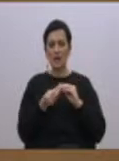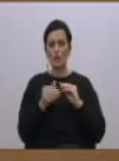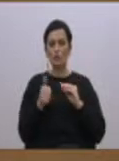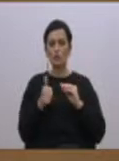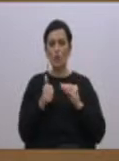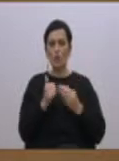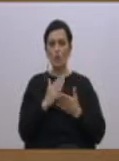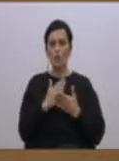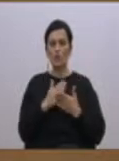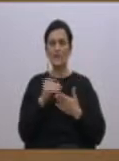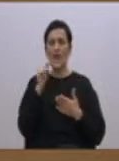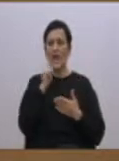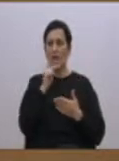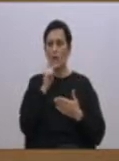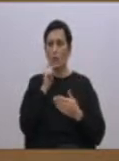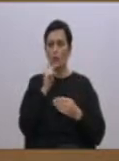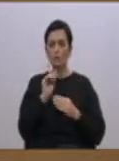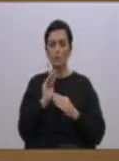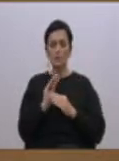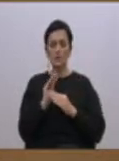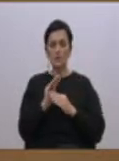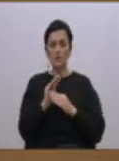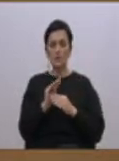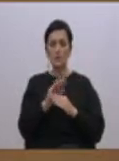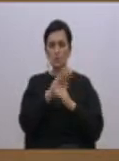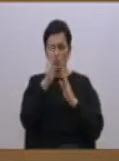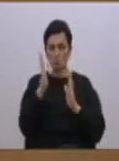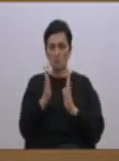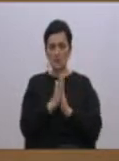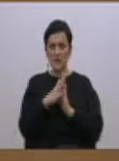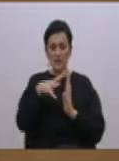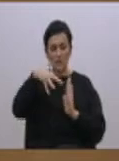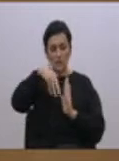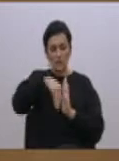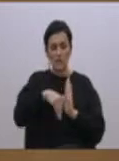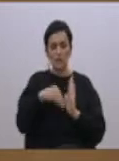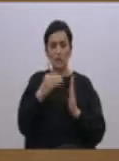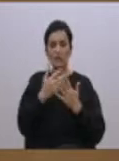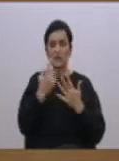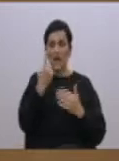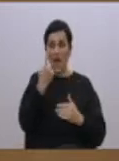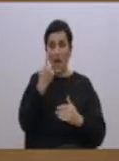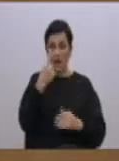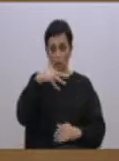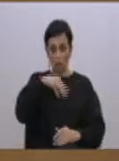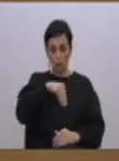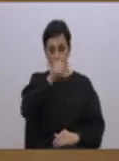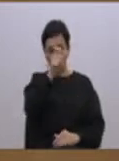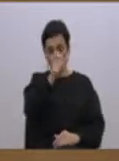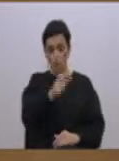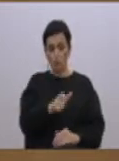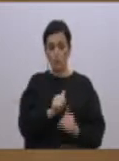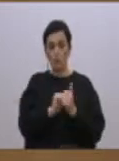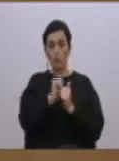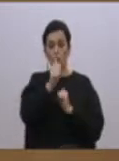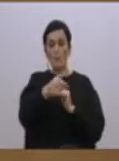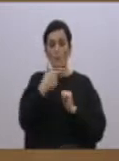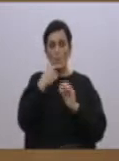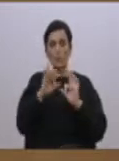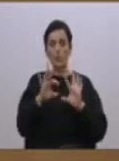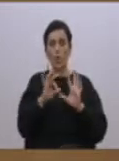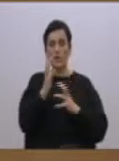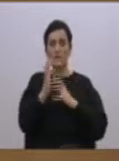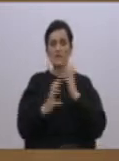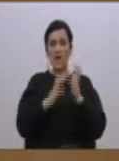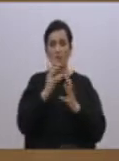როგორია ეკონომიკური ზრდის და კერძო თლიანი შიდა პროდუქტის ერთსულ მოსახლეზე ზრდის პროგნოზები, რომელიც